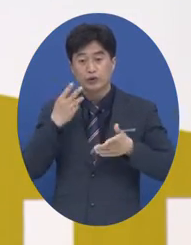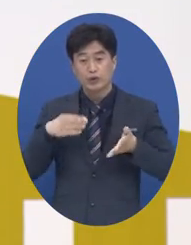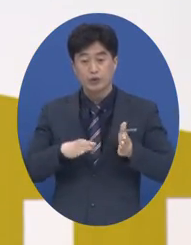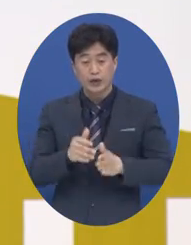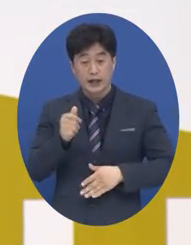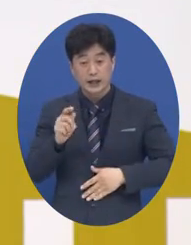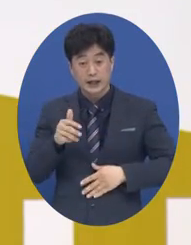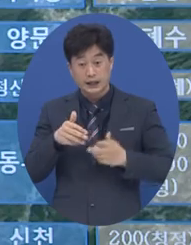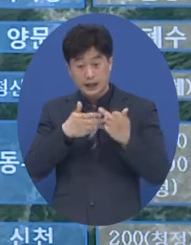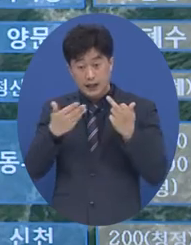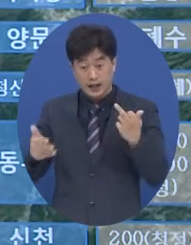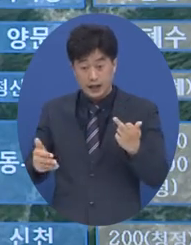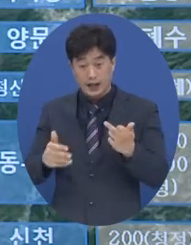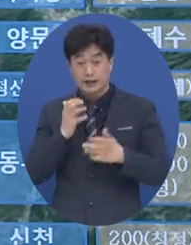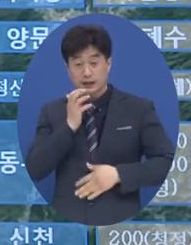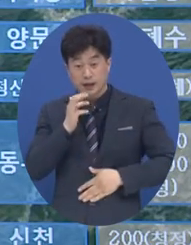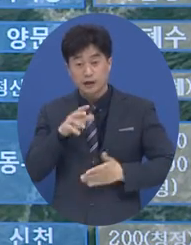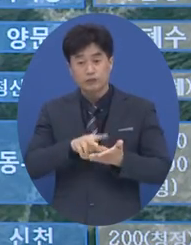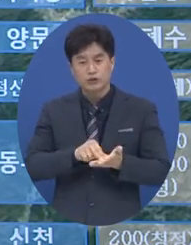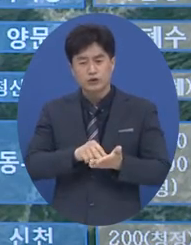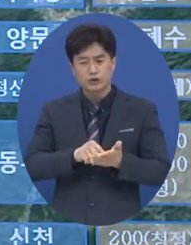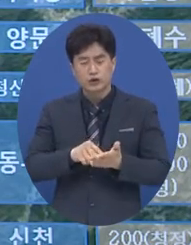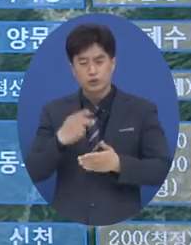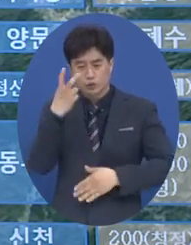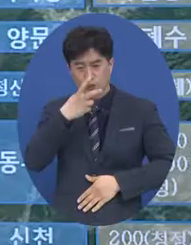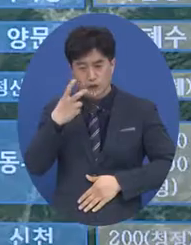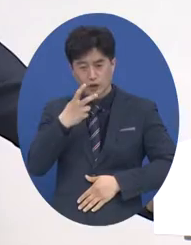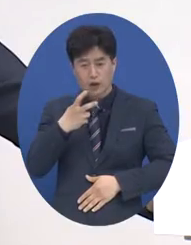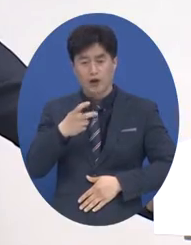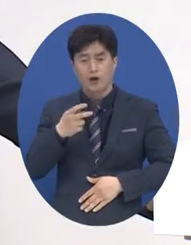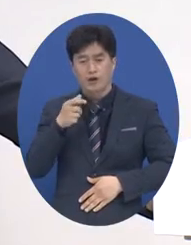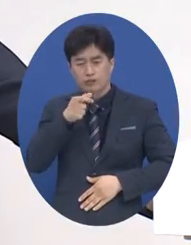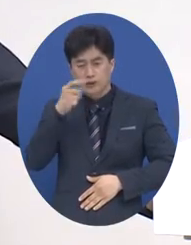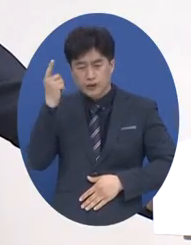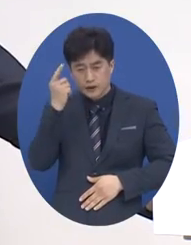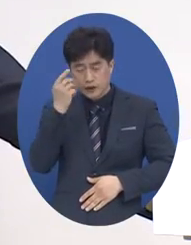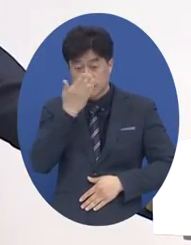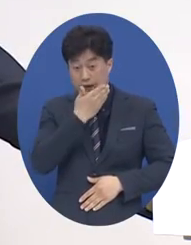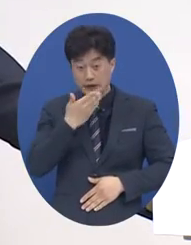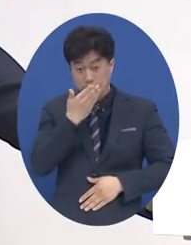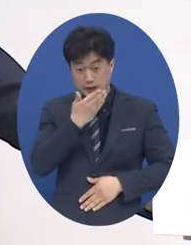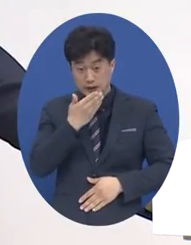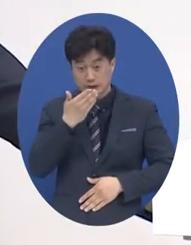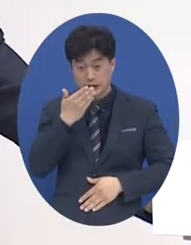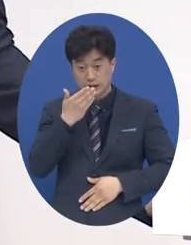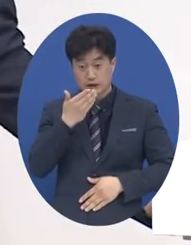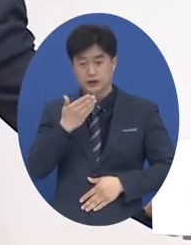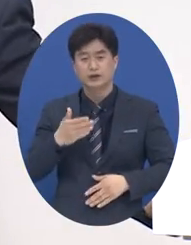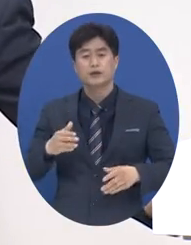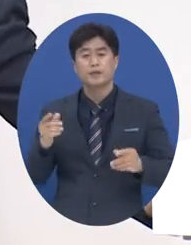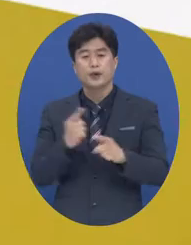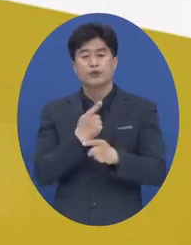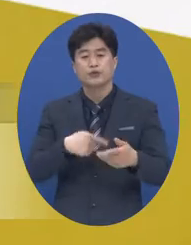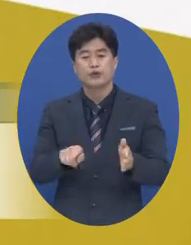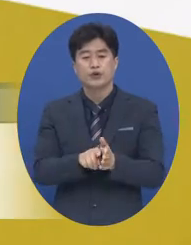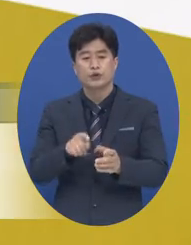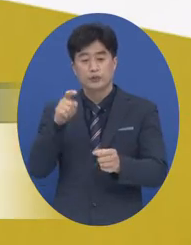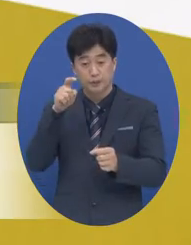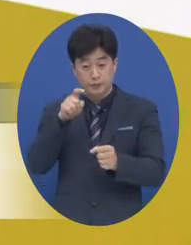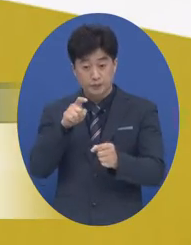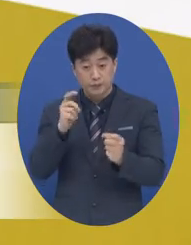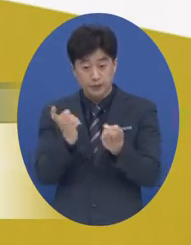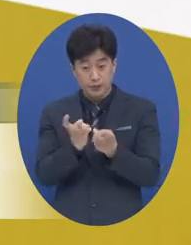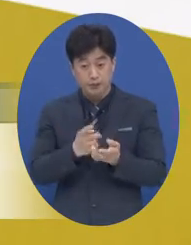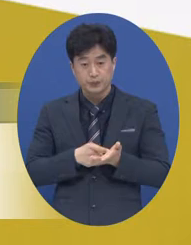한탄강 색도 문제의 주요 원인을 조사 해 한탄강 수질개선을 위한 종합대책을 내놨습니다 경기도가